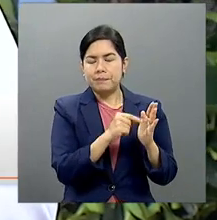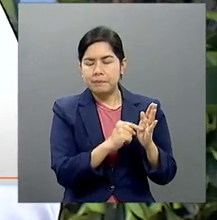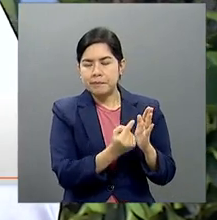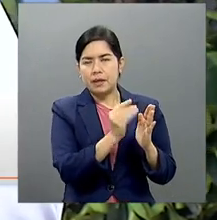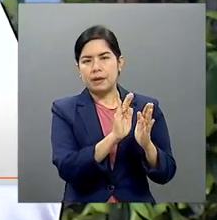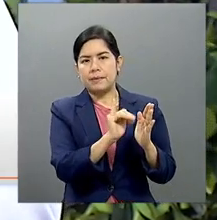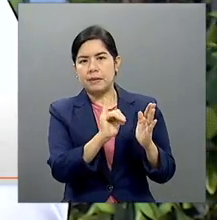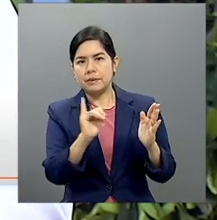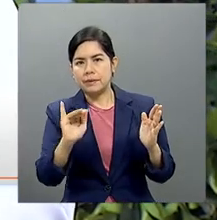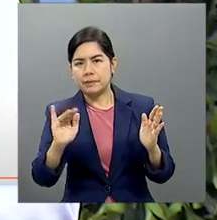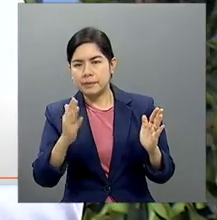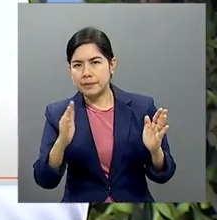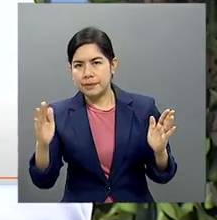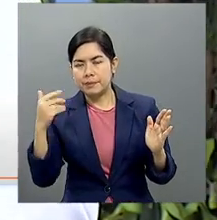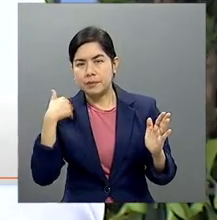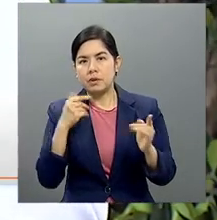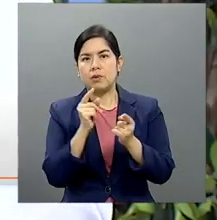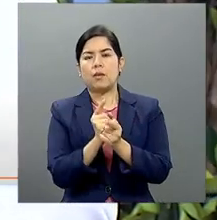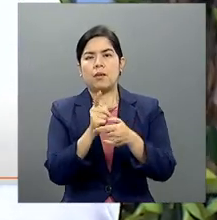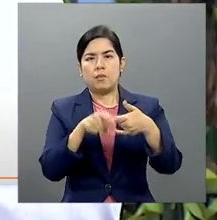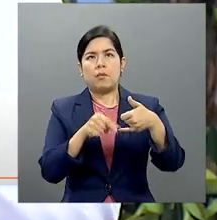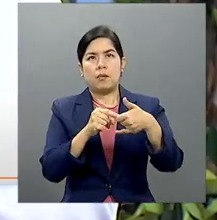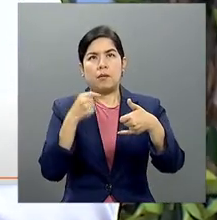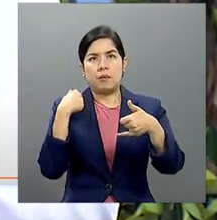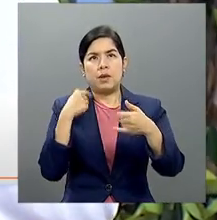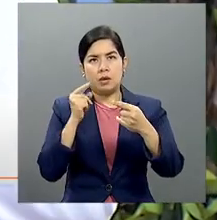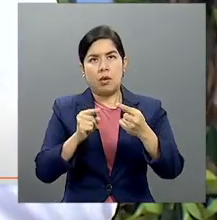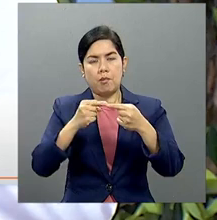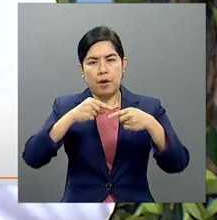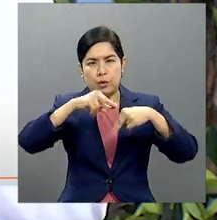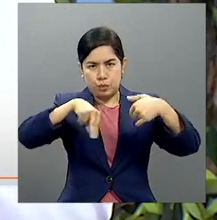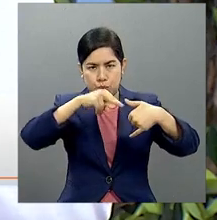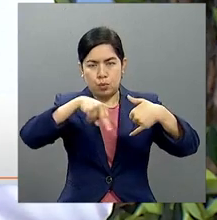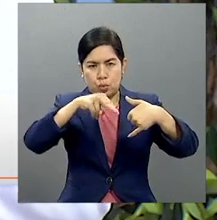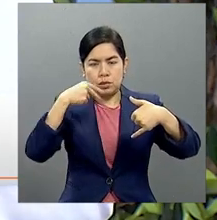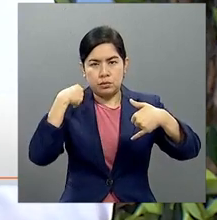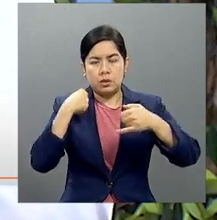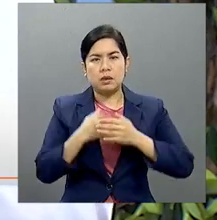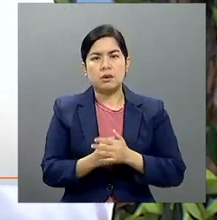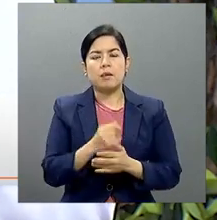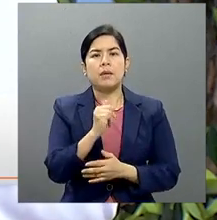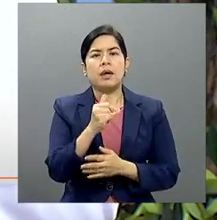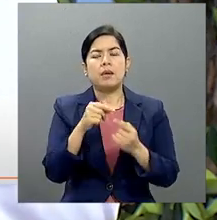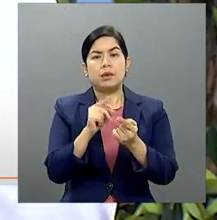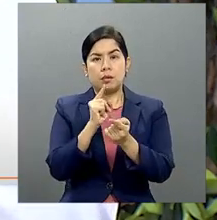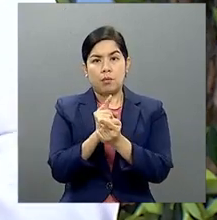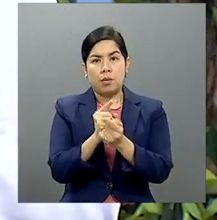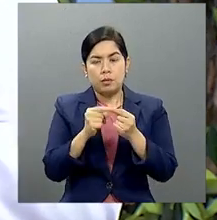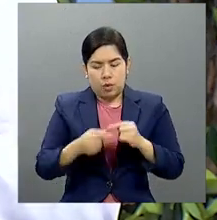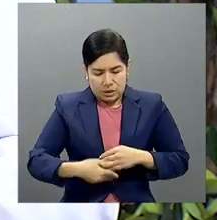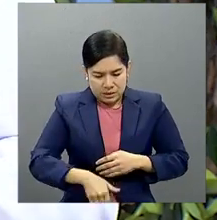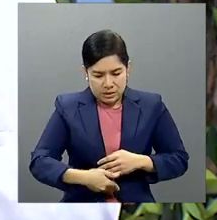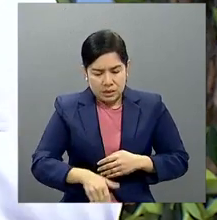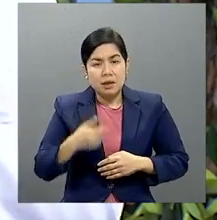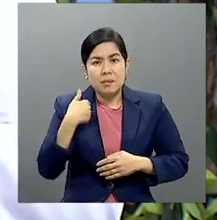ก็คือว่าคนไข้ต้องไปรับการตรวจคัดกรองนะครับก็คืออาจจะตรวจพบว่าในปัสสาวะเนี่ยมีเม็ดเลือดแดง